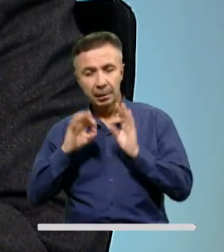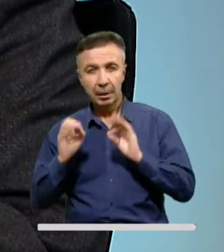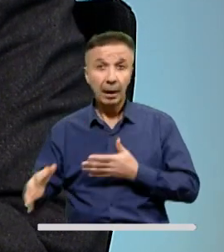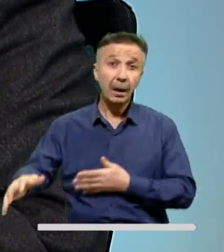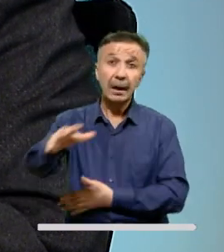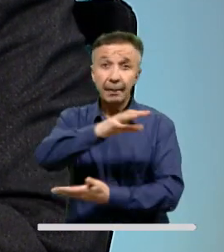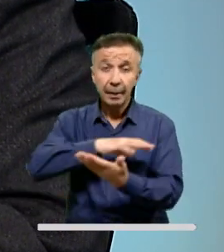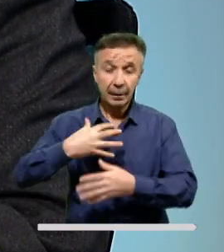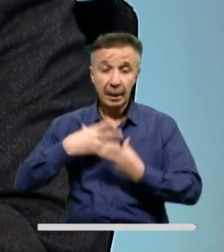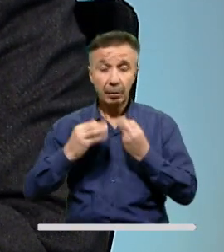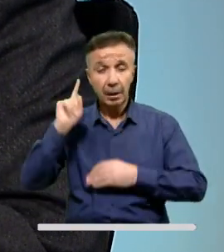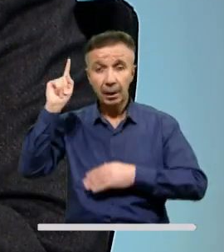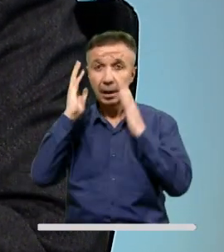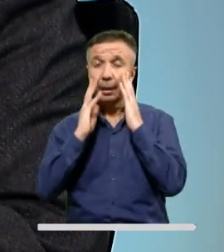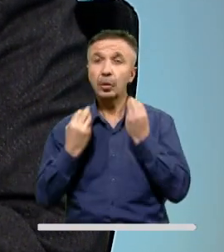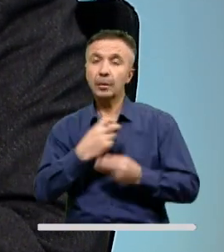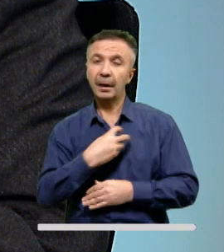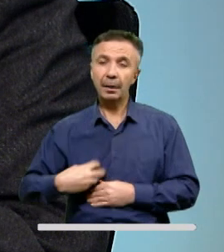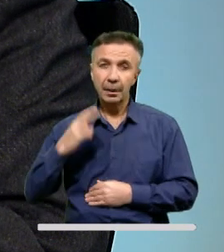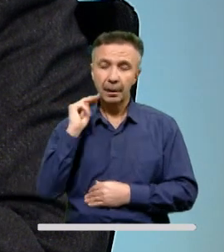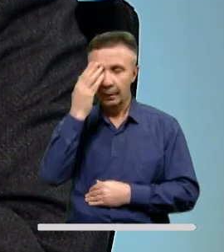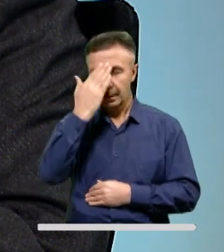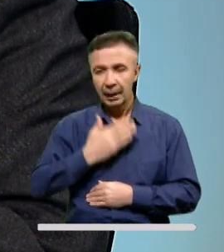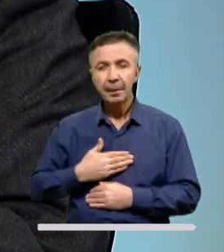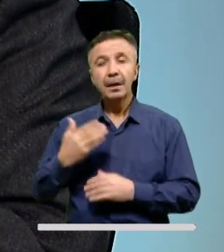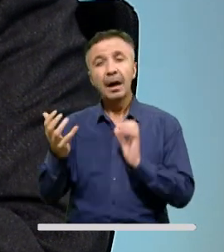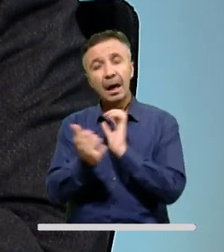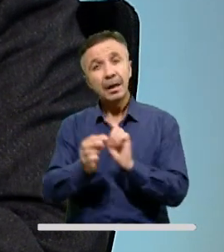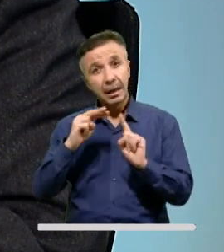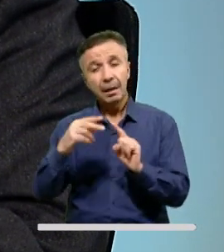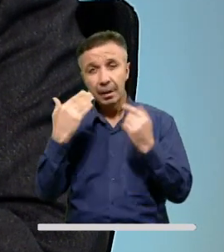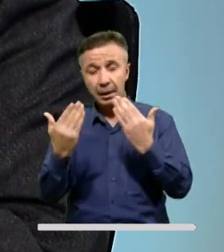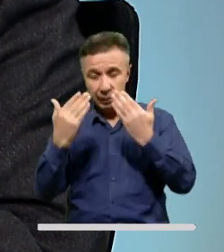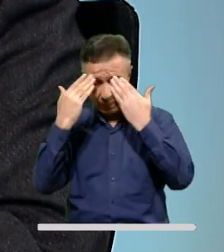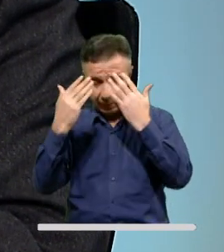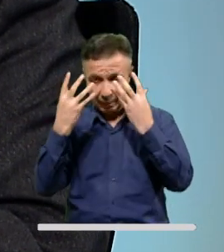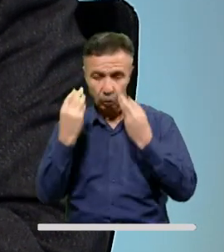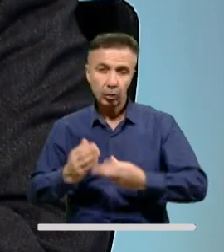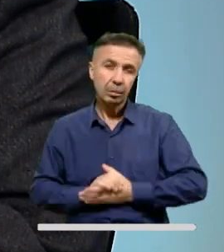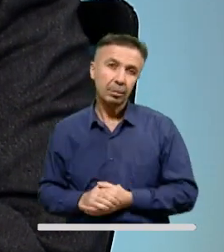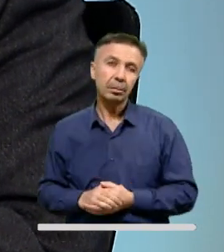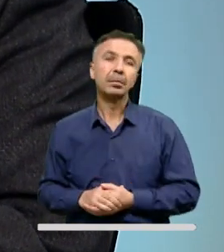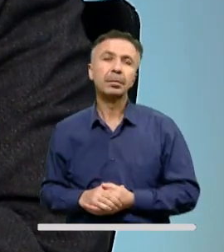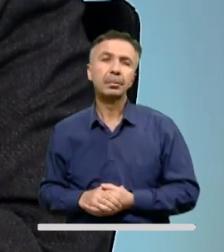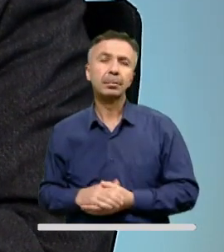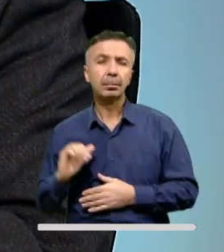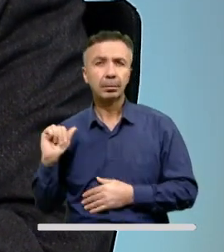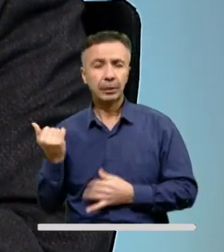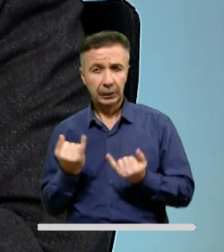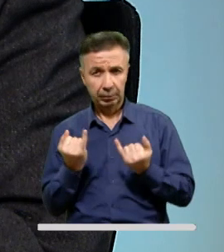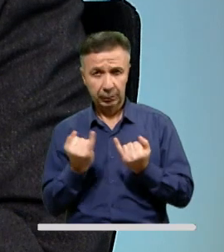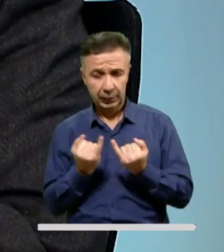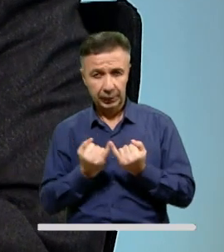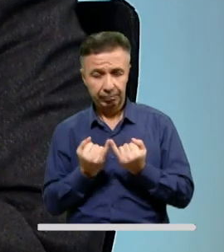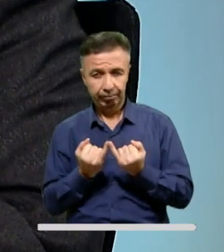alemin. Vessalatu vesselamu ala rasulina Muhammedin ve ala alihi ve sahbihi ecmain. Muhterem kardeşim,